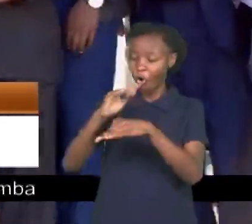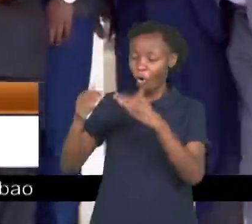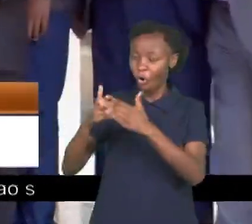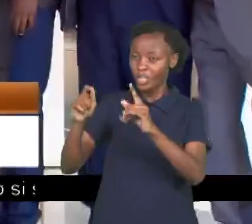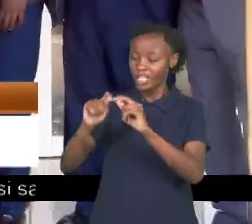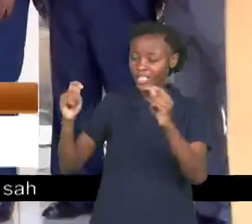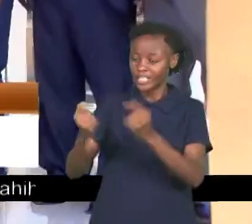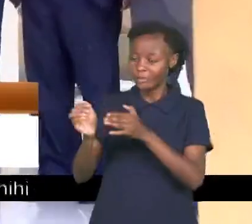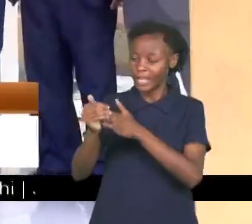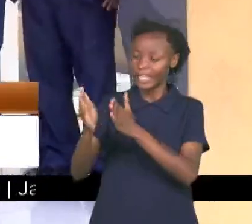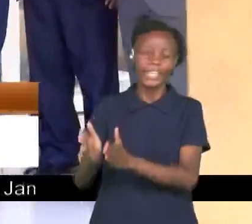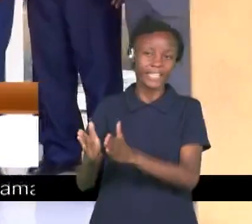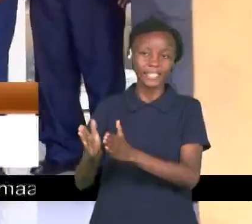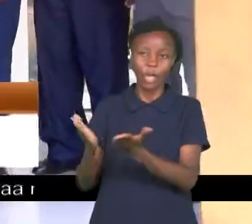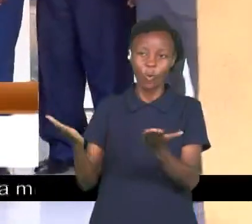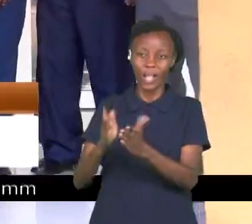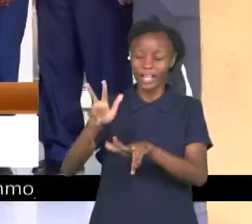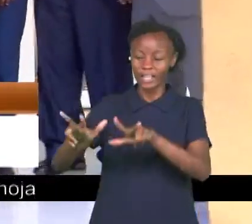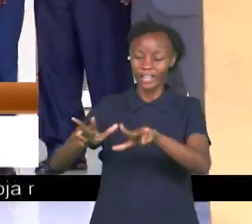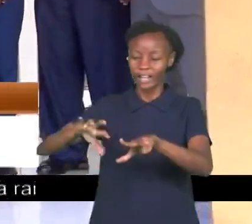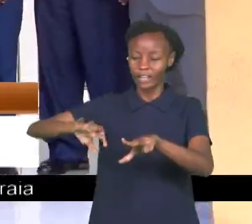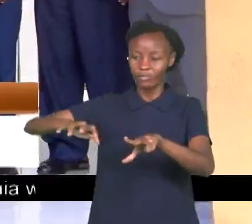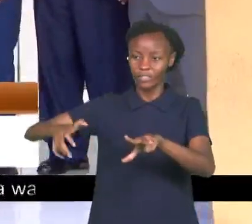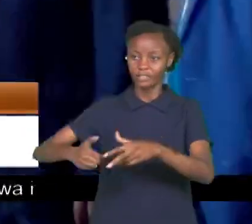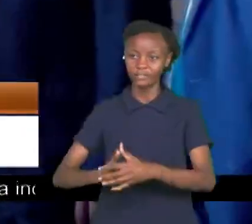cha uongozi katika kaunti ya Kirinyaga.